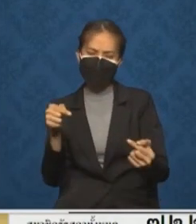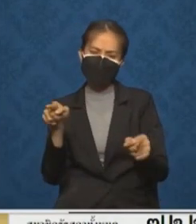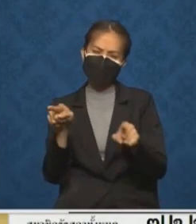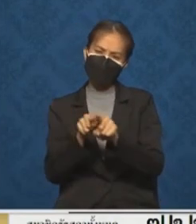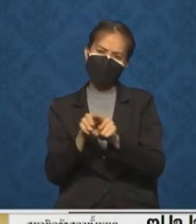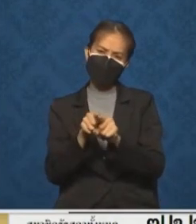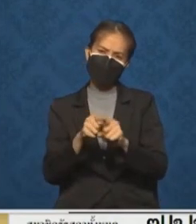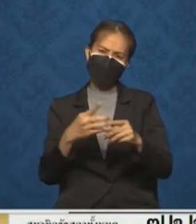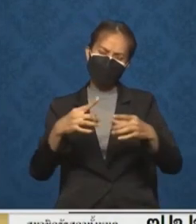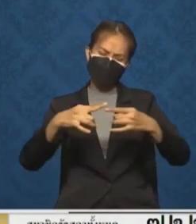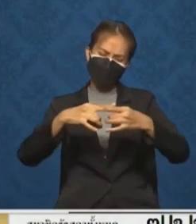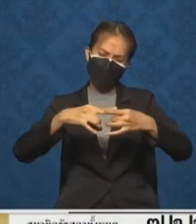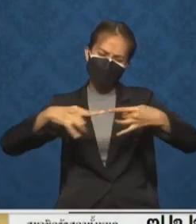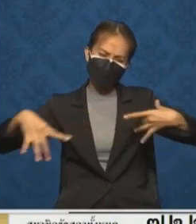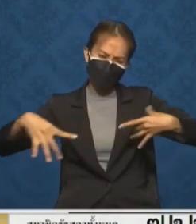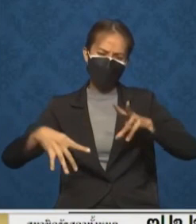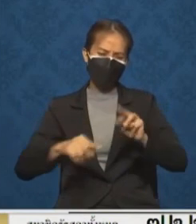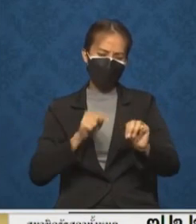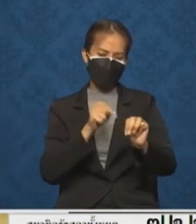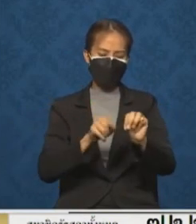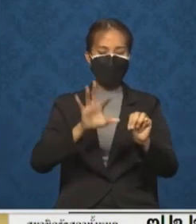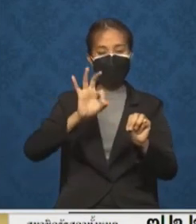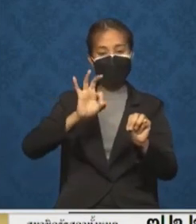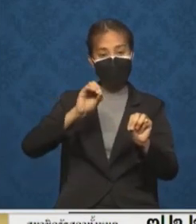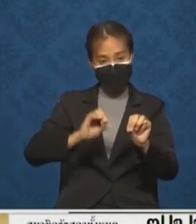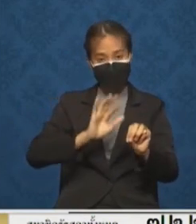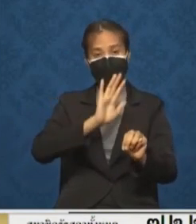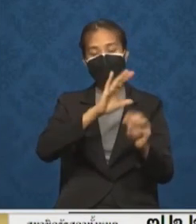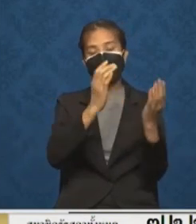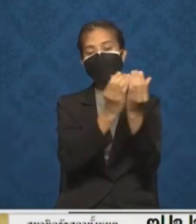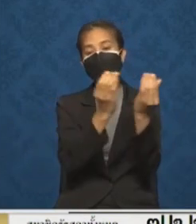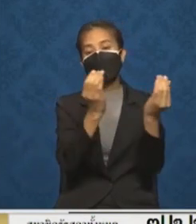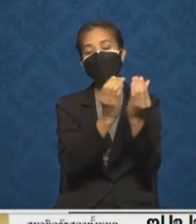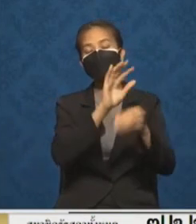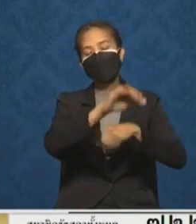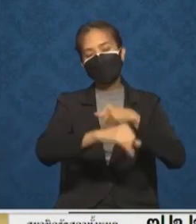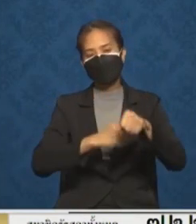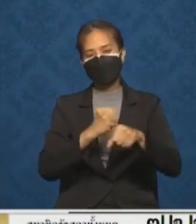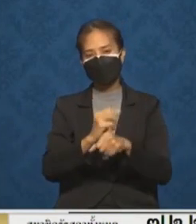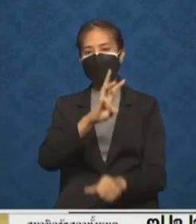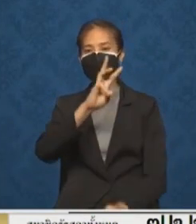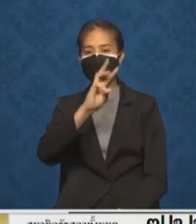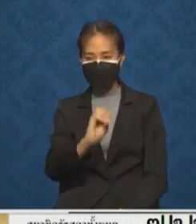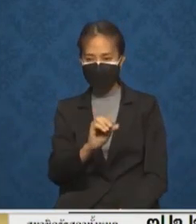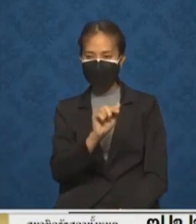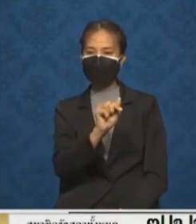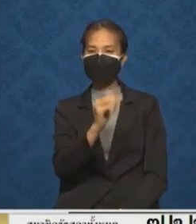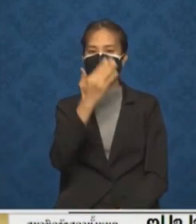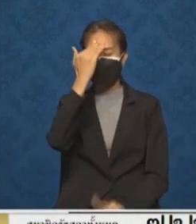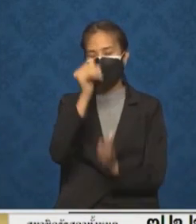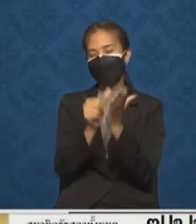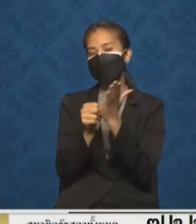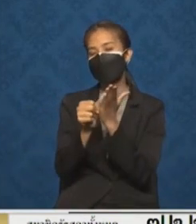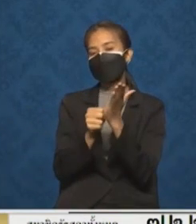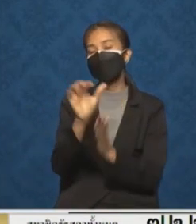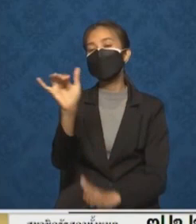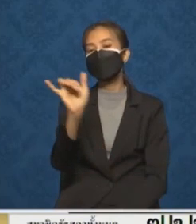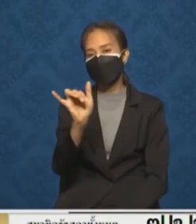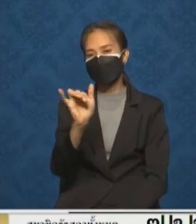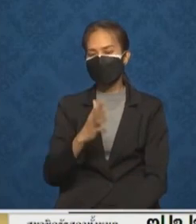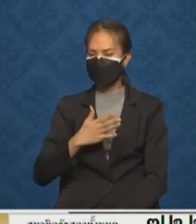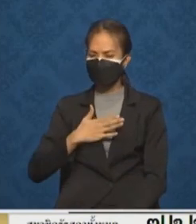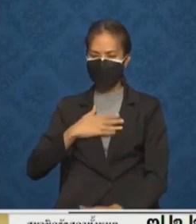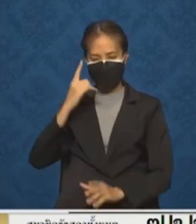กับบทบัญญัติมาตรา90ของรัฐธรรมนูญฉบับปี2560ที่ยังไม่ได้รับการแก้ไขซึ่งกระผมไม่คิดเ